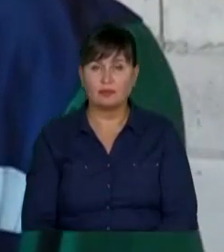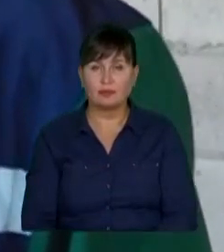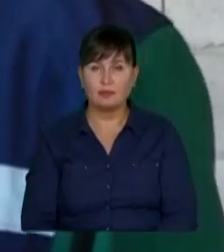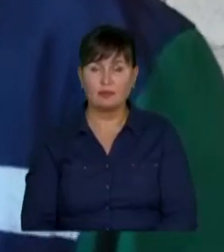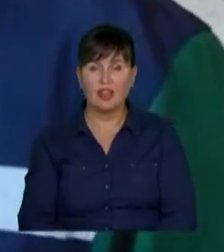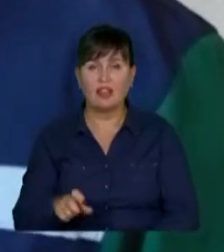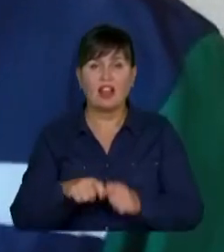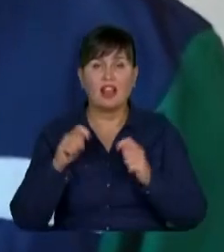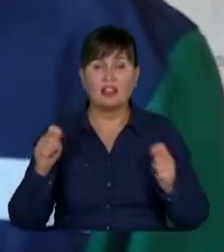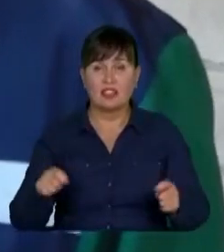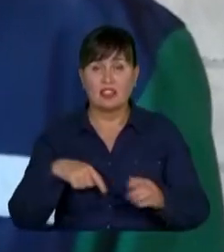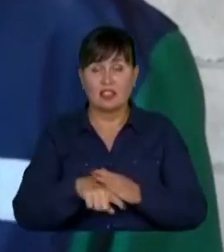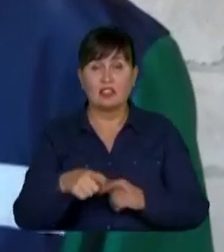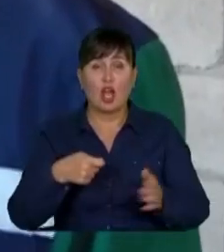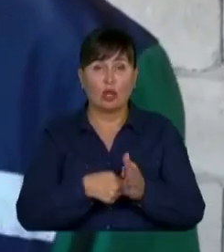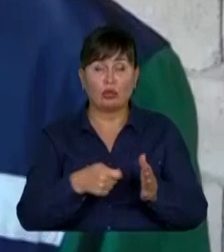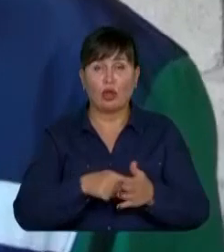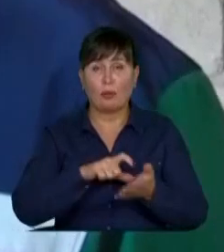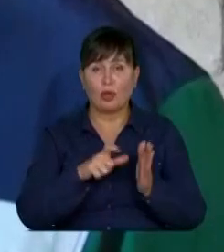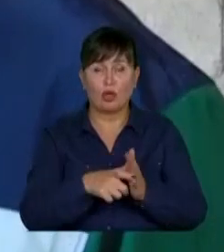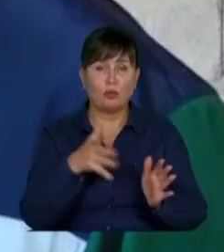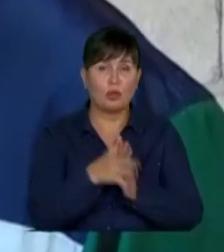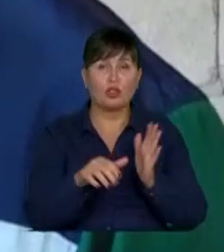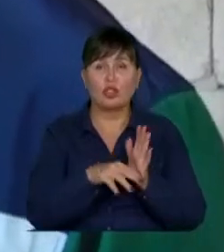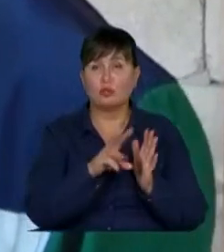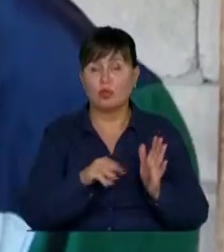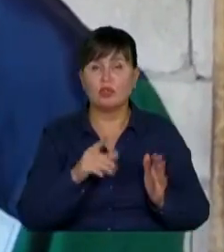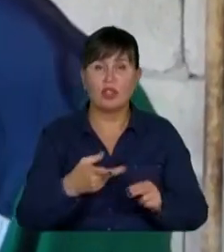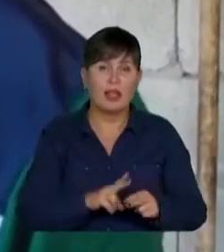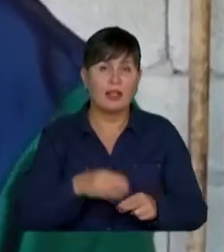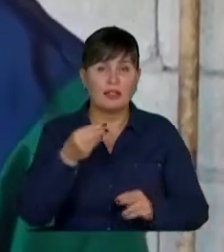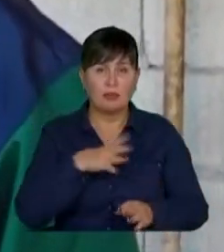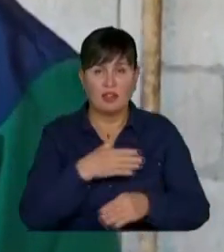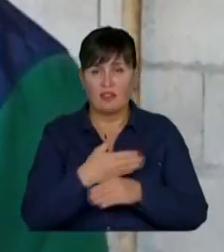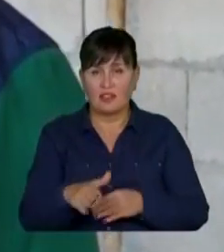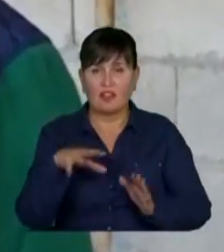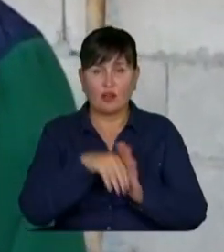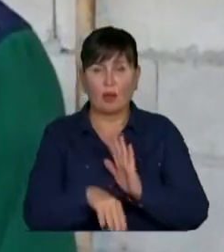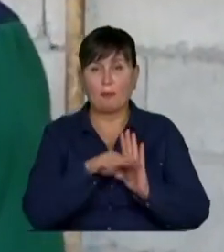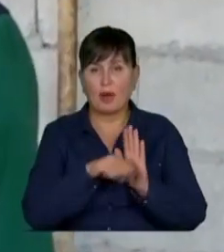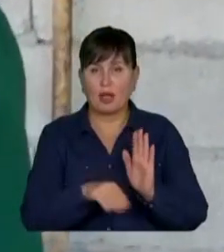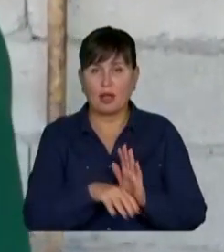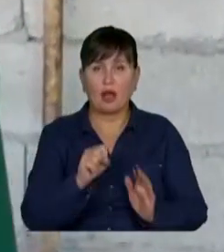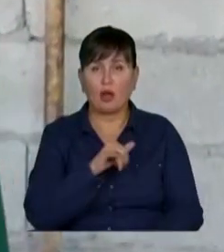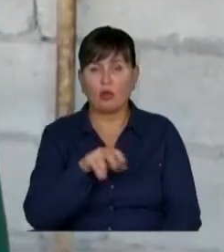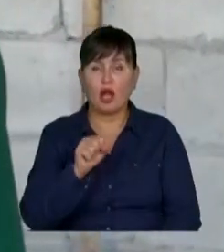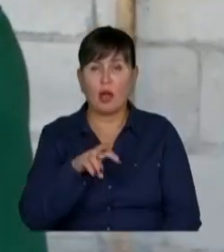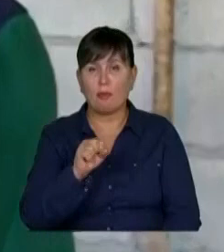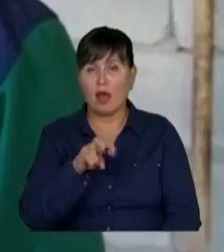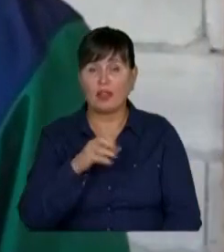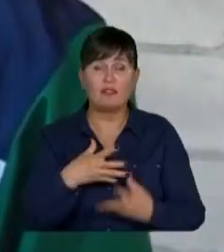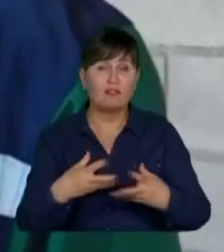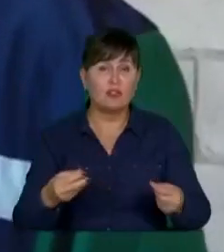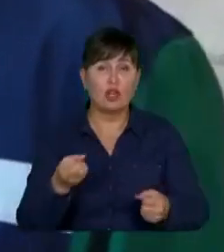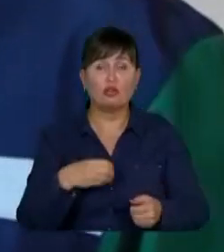На открытие откормочной площадки ушло 6 миллионов тенге. Эти средства были выделены в рамках программы «Аул Аманата». Весной я